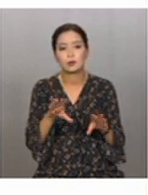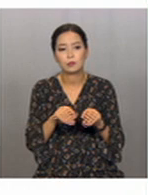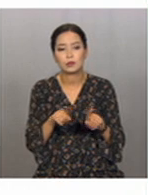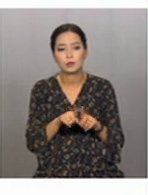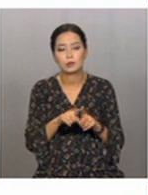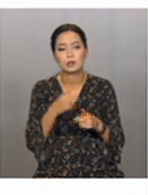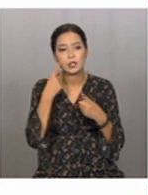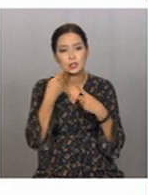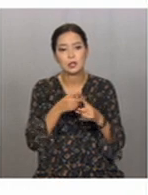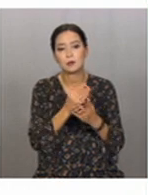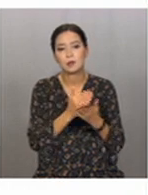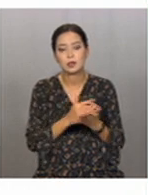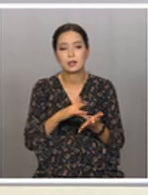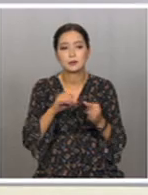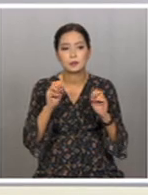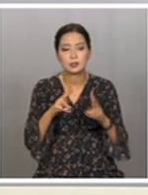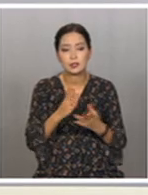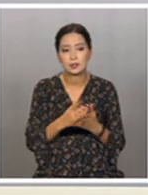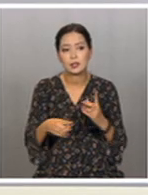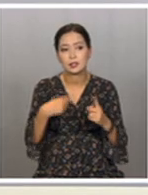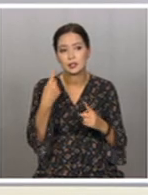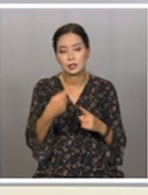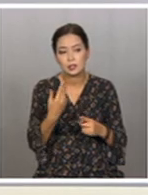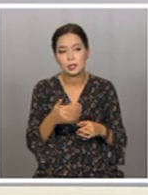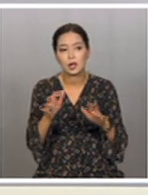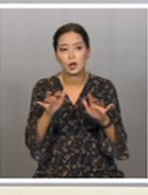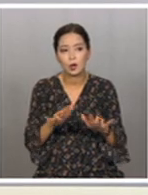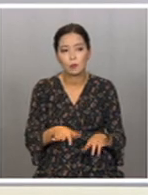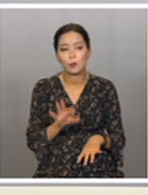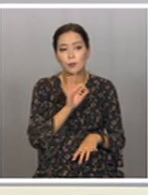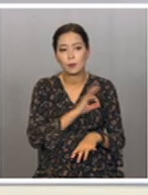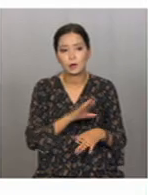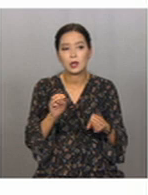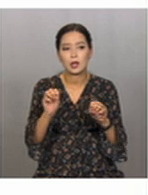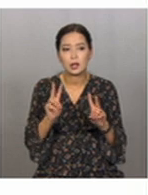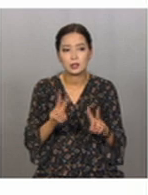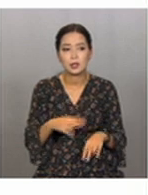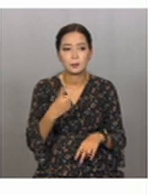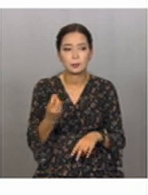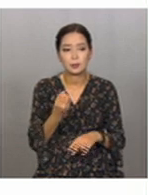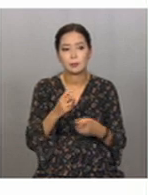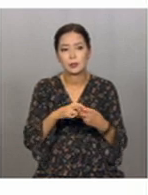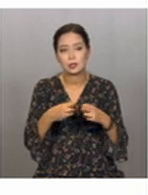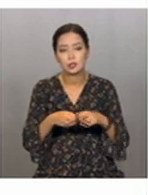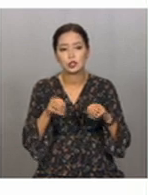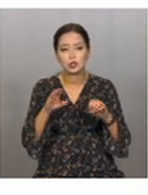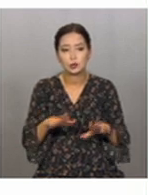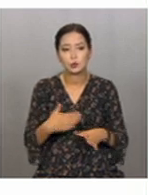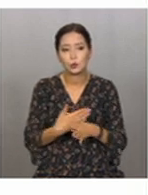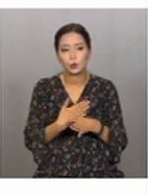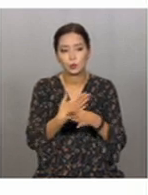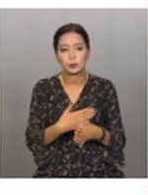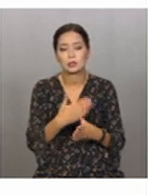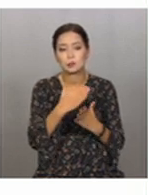бағдарламалау орталары. Келесі сұрақ. Компьютерді пайдаланушыларға арналған белгілі бір мәселелерді